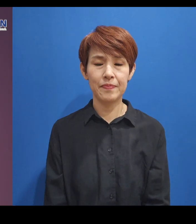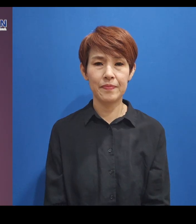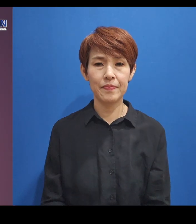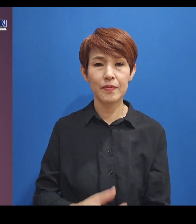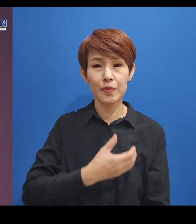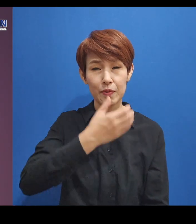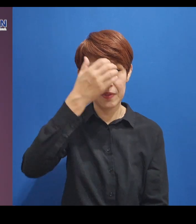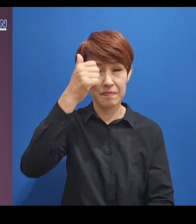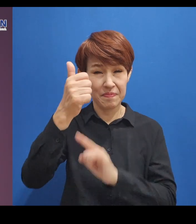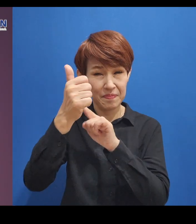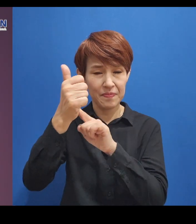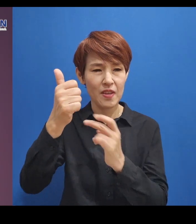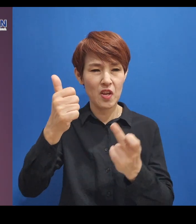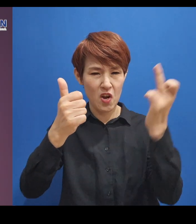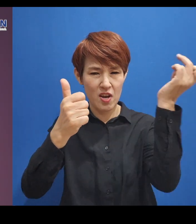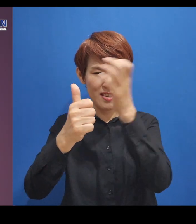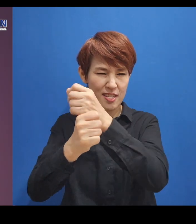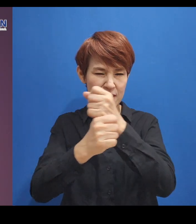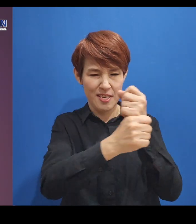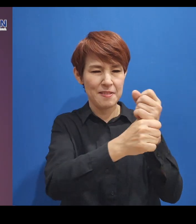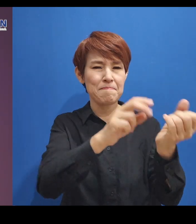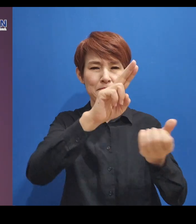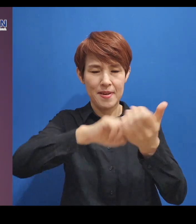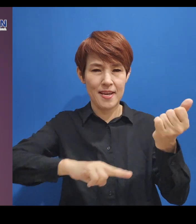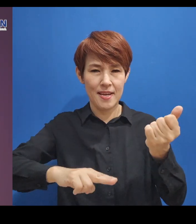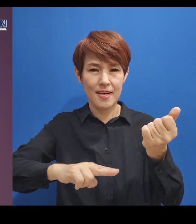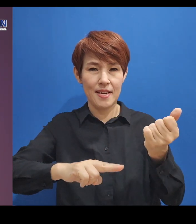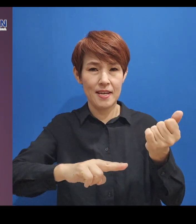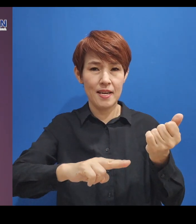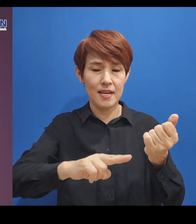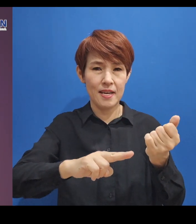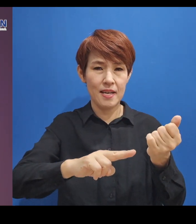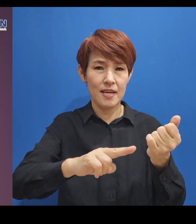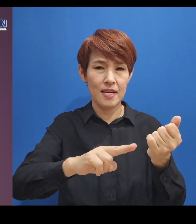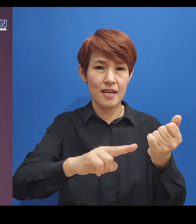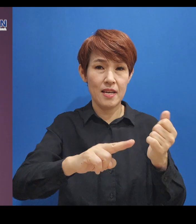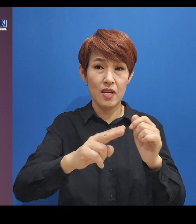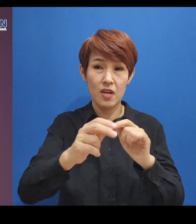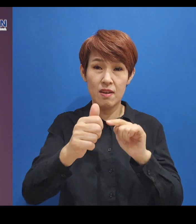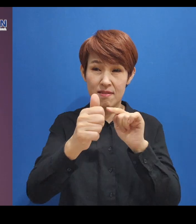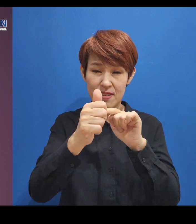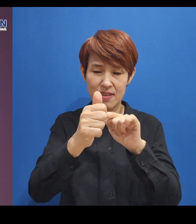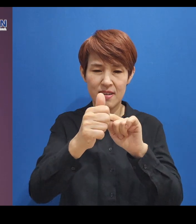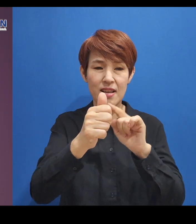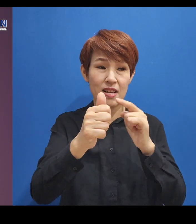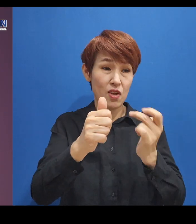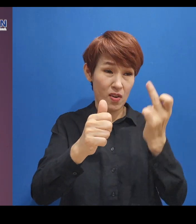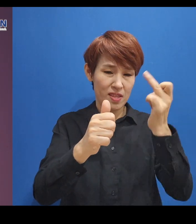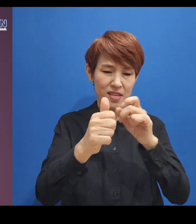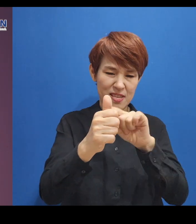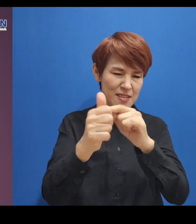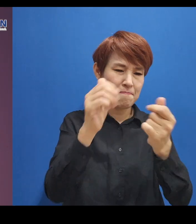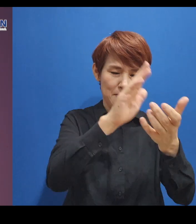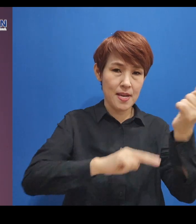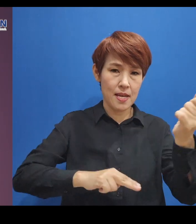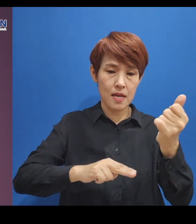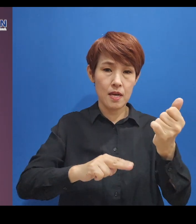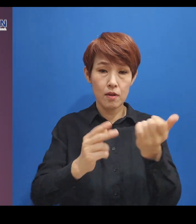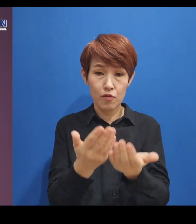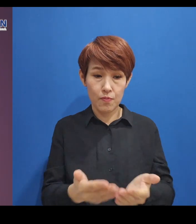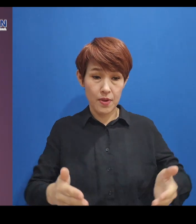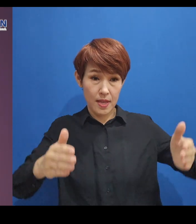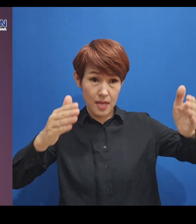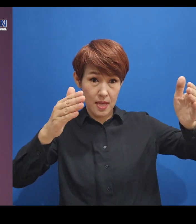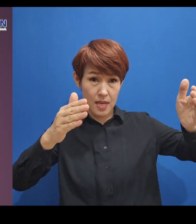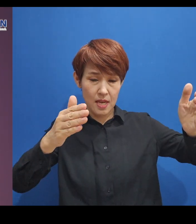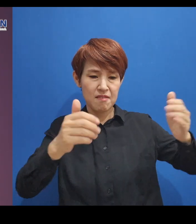요셉이 팔려갑니다. 팔려가기 전에 형들이 구덩이에 던져버렸죠. 원래 그 구덩이는